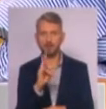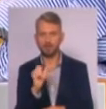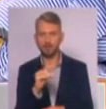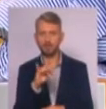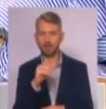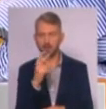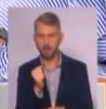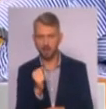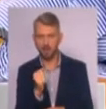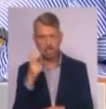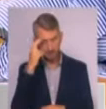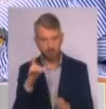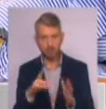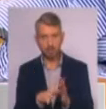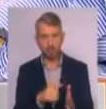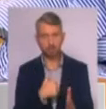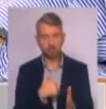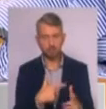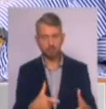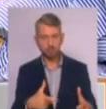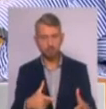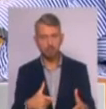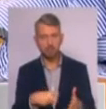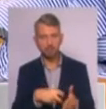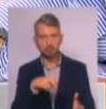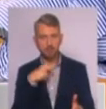Франка Києва-Негло, угу. прийшла претензія на